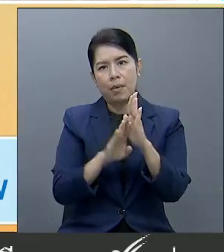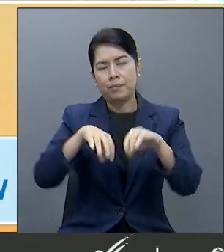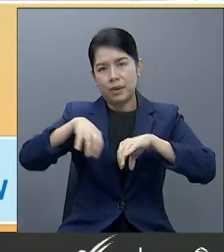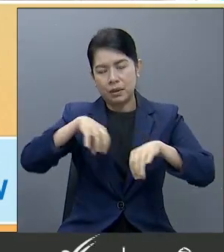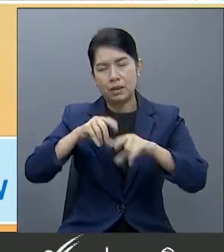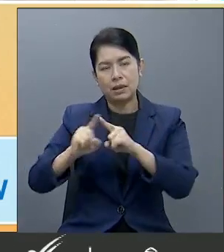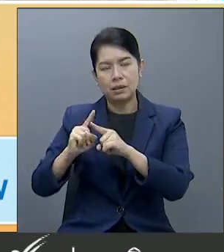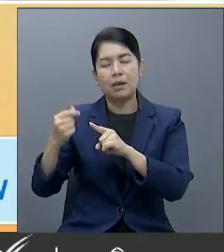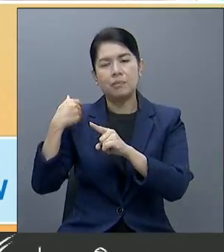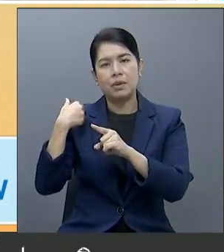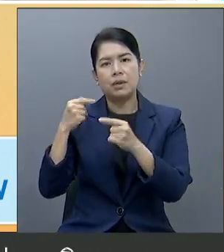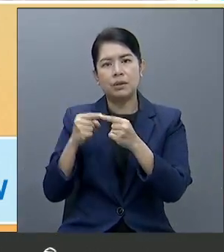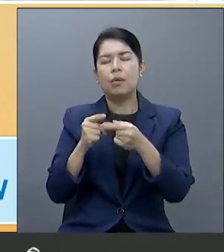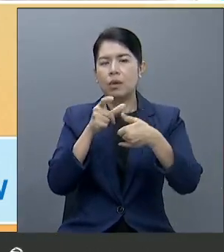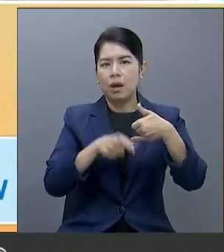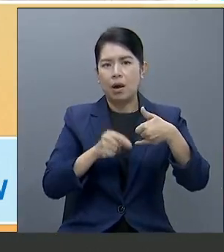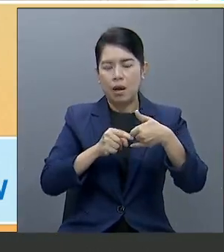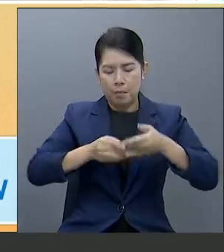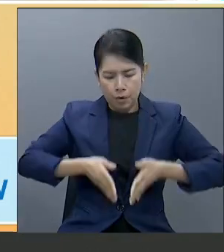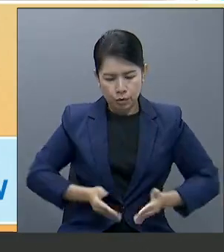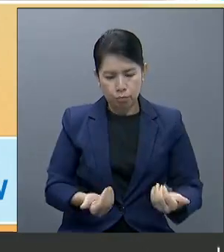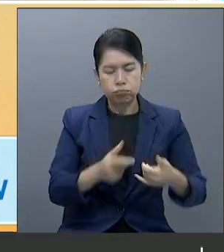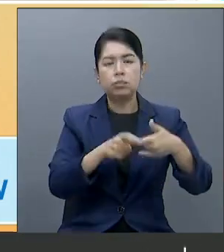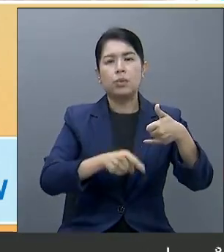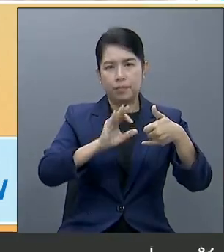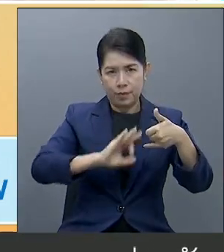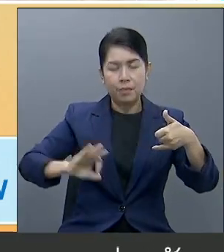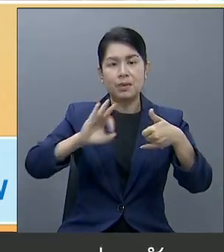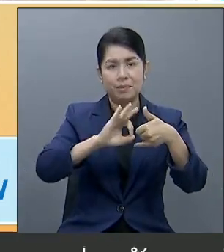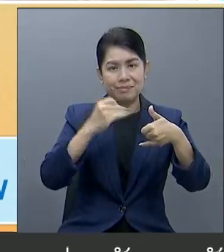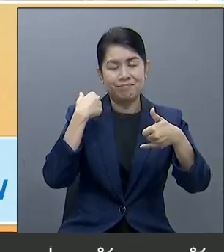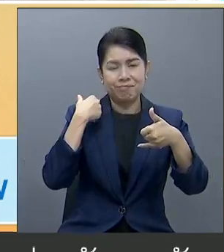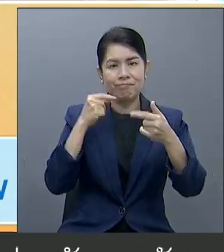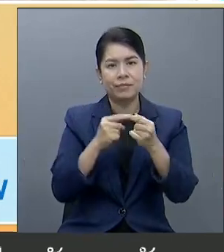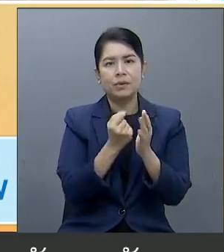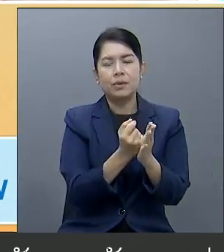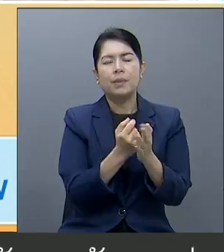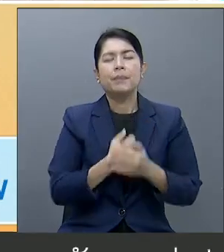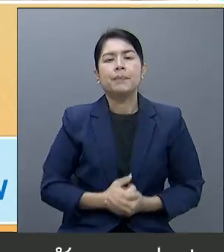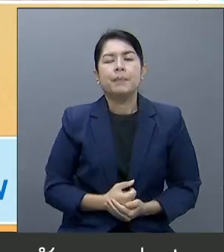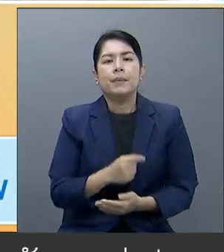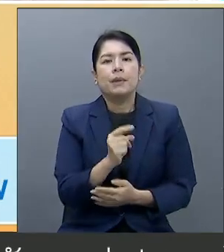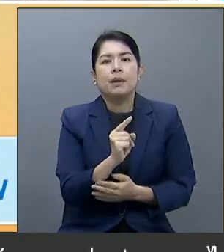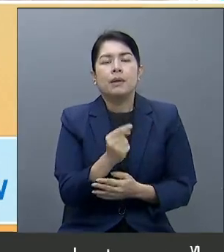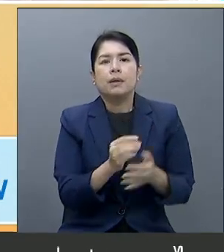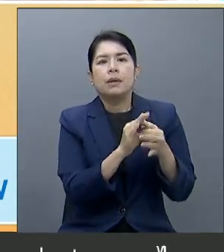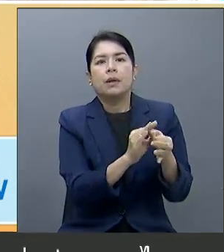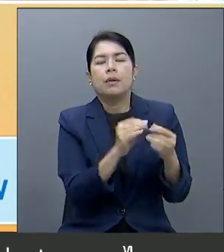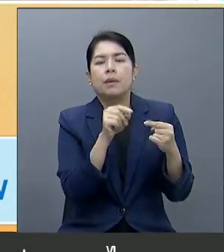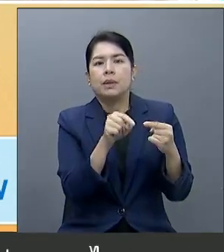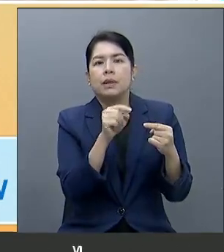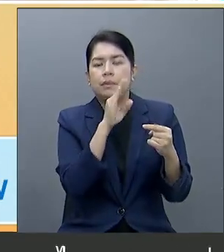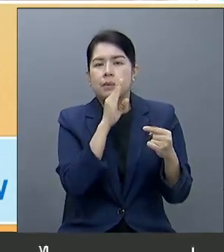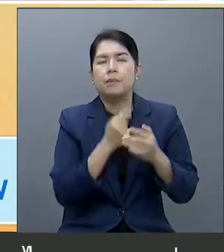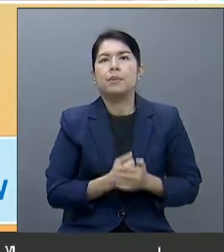ที่มีคุณภาพเนี่ยเป็นเรื่องที่สำคัญเพราะฉะนั้นเนี่ยเขาก็เลยเลือกประเด็นนี้มาเป็นประเด็นที่จะขับเคลื่ อ นพอในตัวประเด็นเนี้ยค่ะพอเราเลือกม